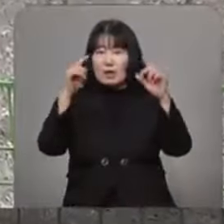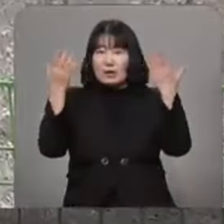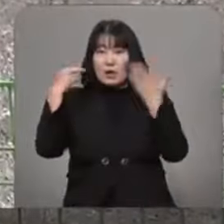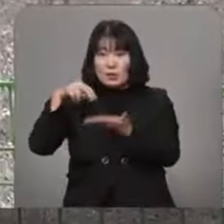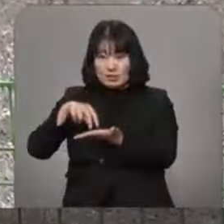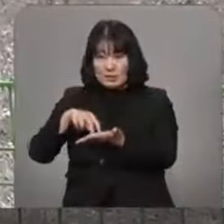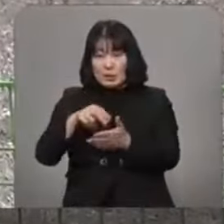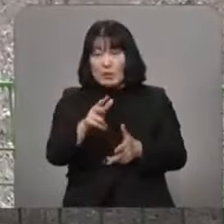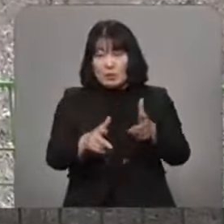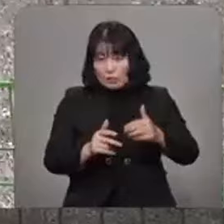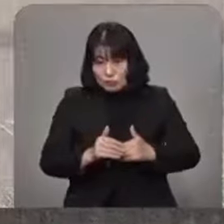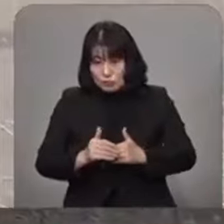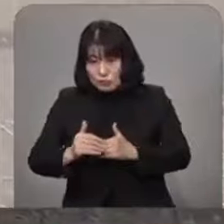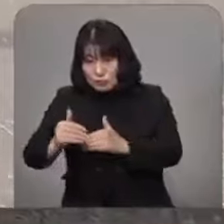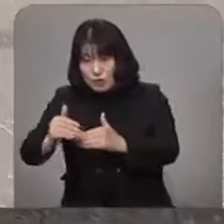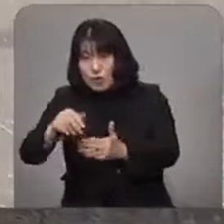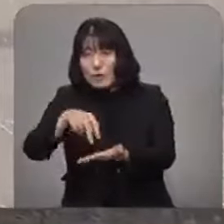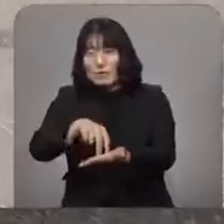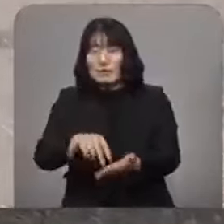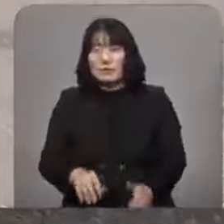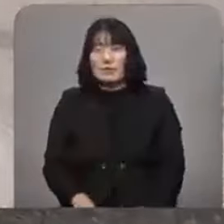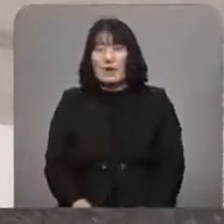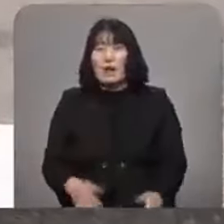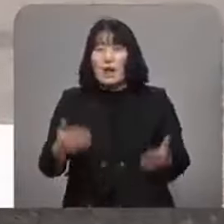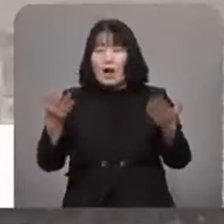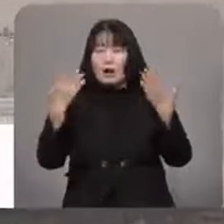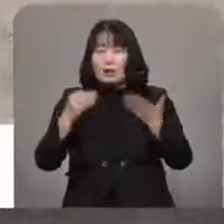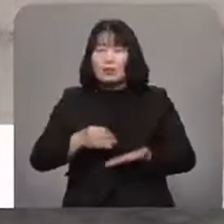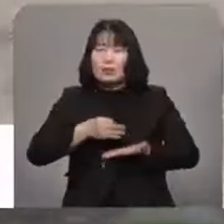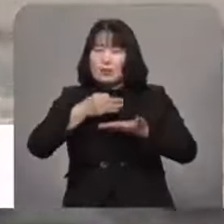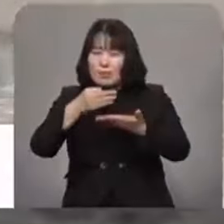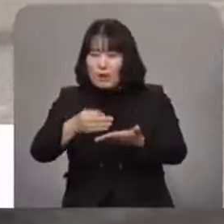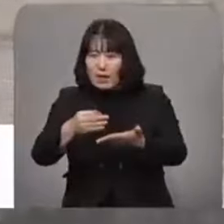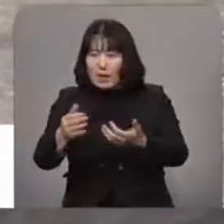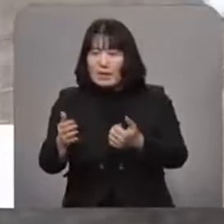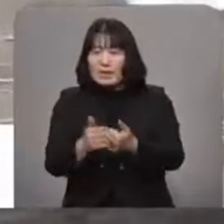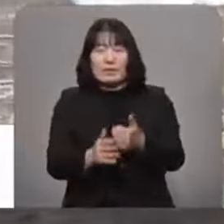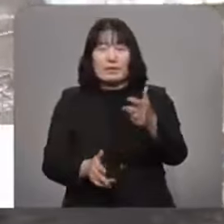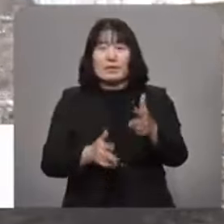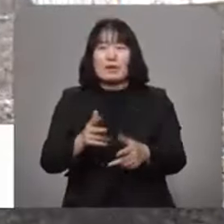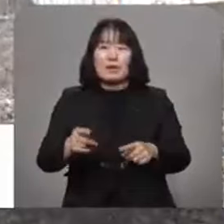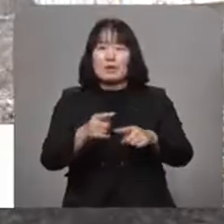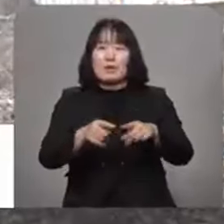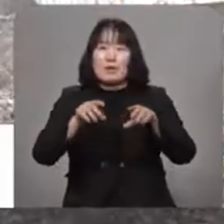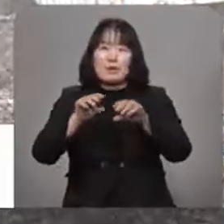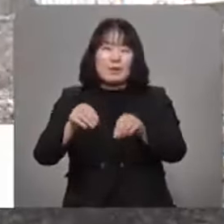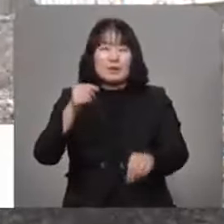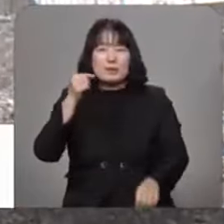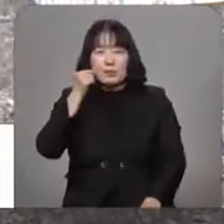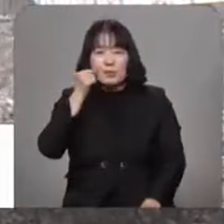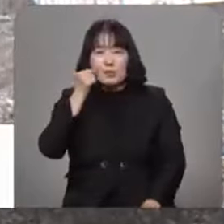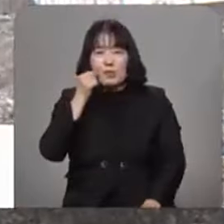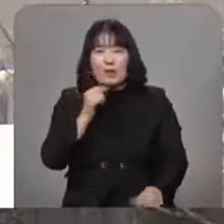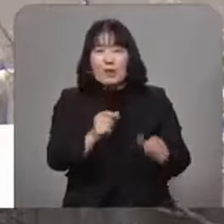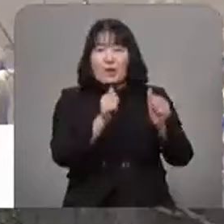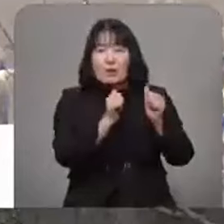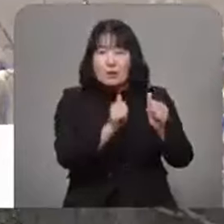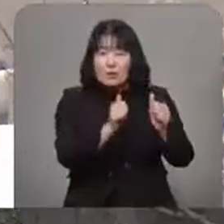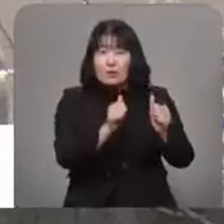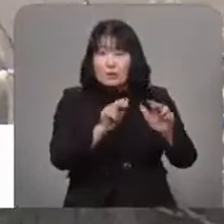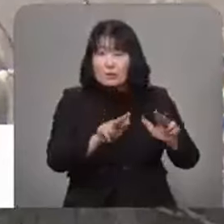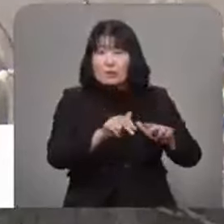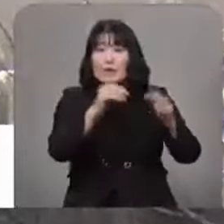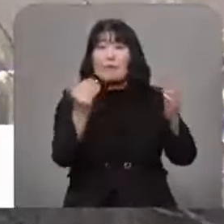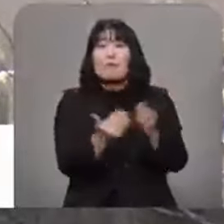추진하겠다고 밝혔습니다 교비 투입된 상황이어서 사업 중단은 어렵고 관련 소송들 마무리 국면이